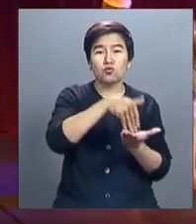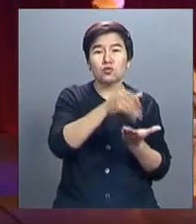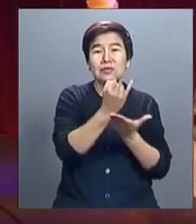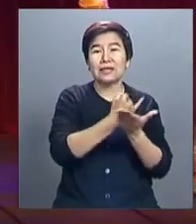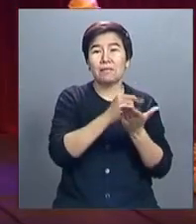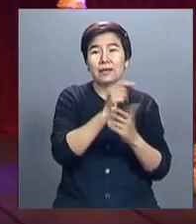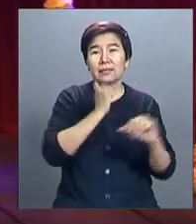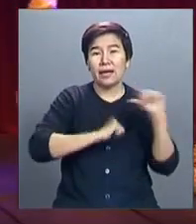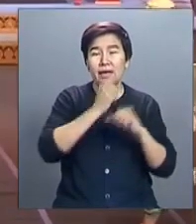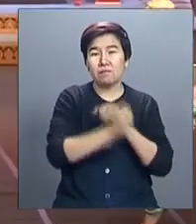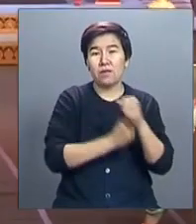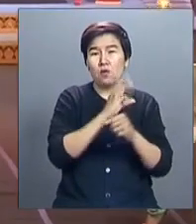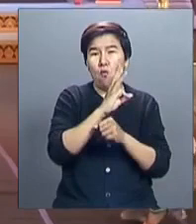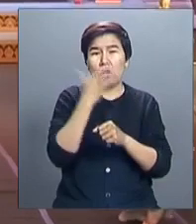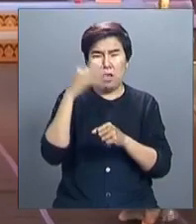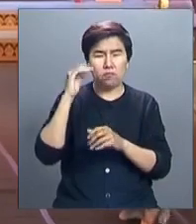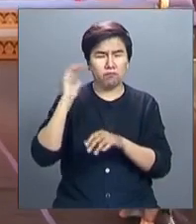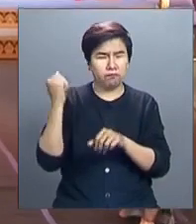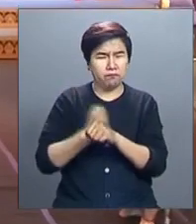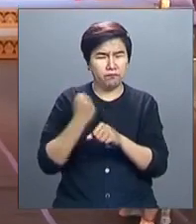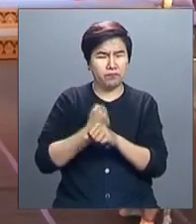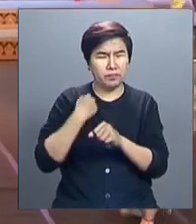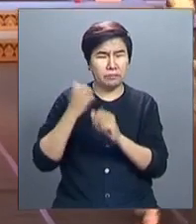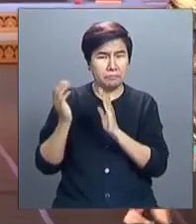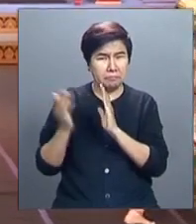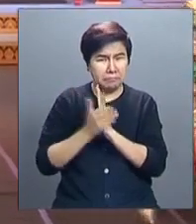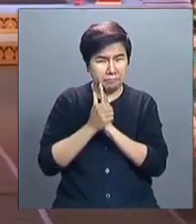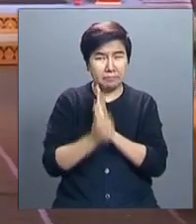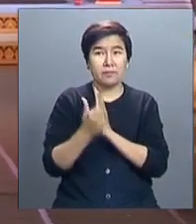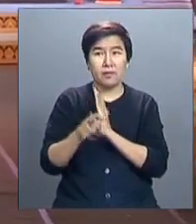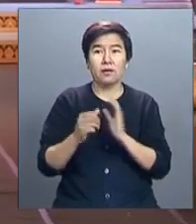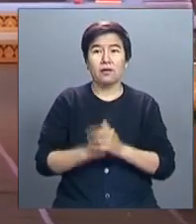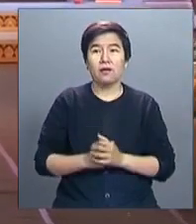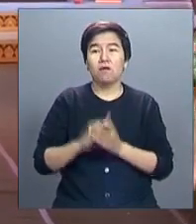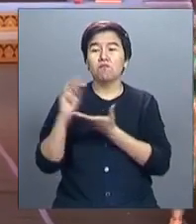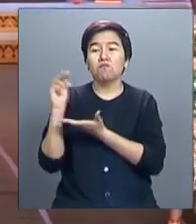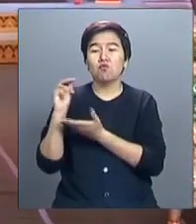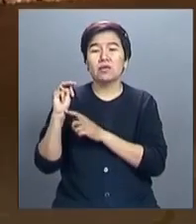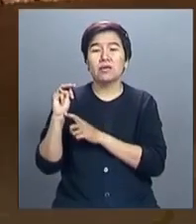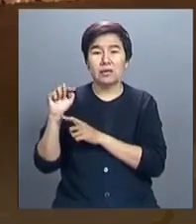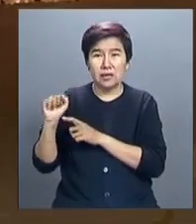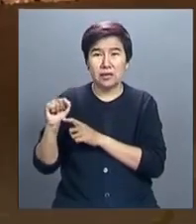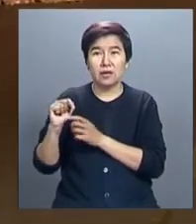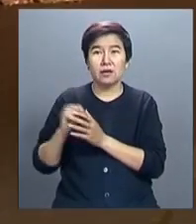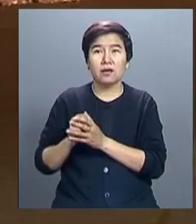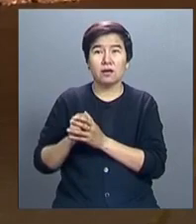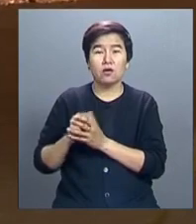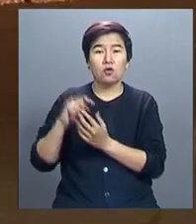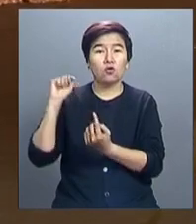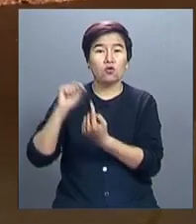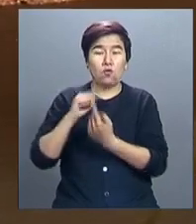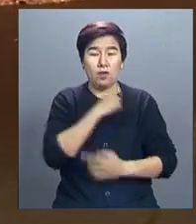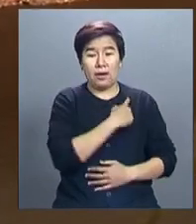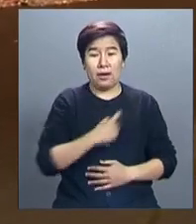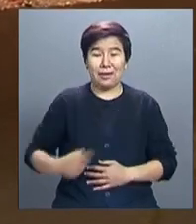ฤทธิ์เมื่อ6ปีก่อนสะท้อนปณิธานของมูลนิธิคึกฤทธิ์80ในพระบรมราชูปถัมภ์สมเด็จพระเทพรัตนราชสุ